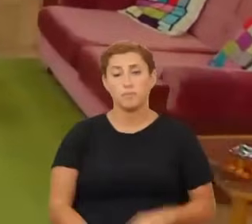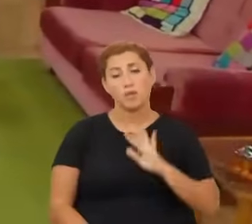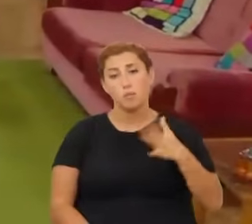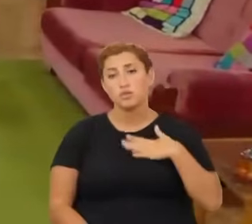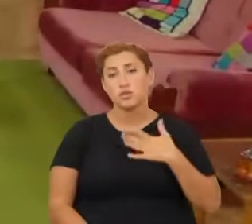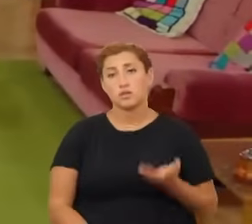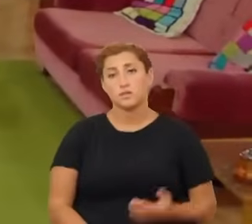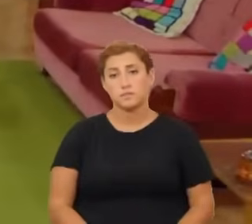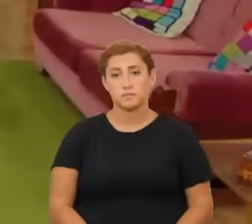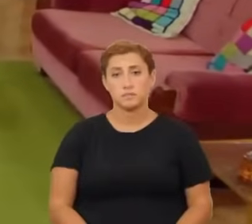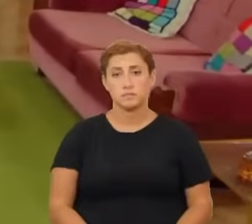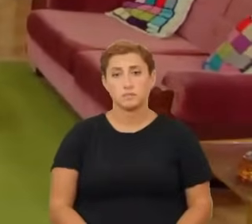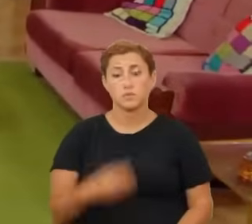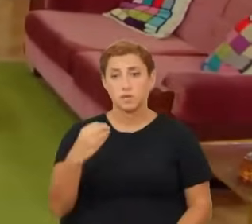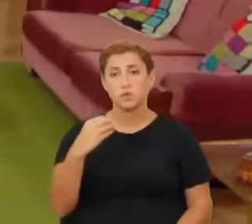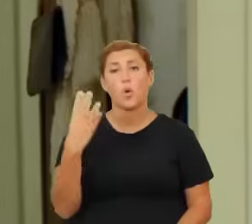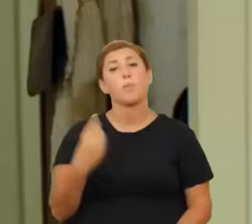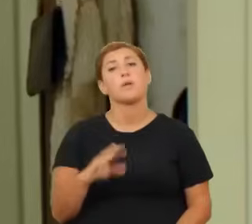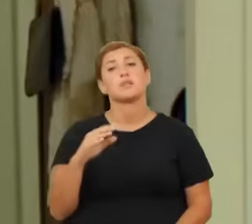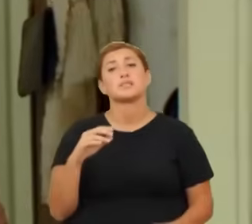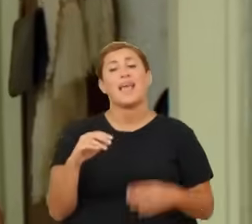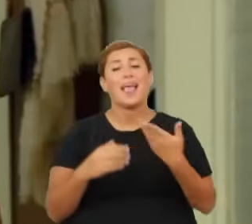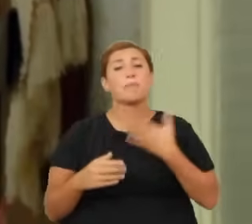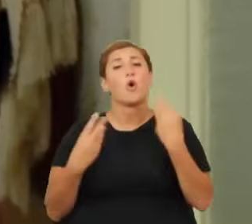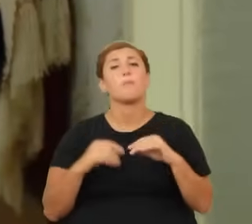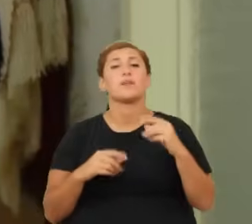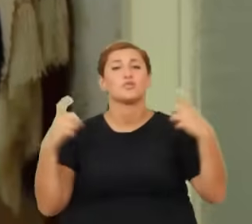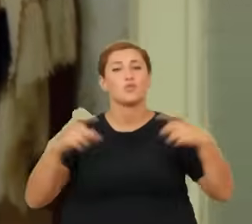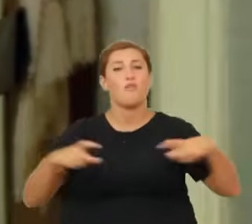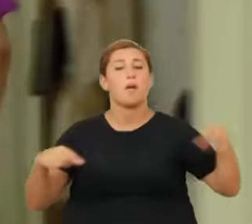Tamam canım. Tabii ekmek olmazsa sofraya pasta koyarsın.